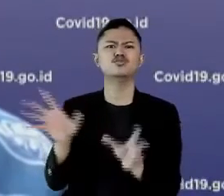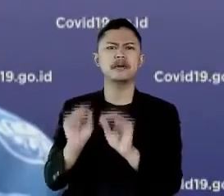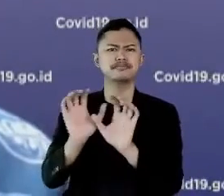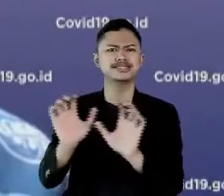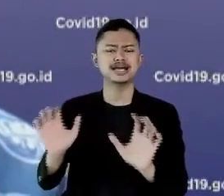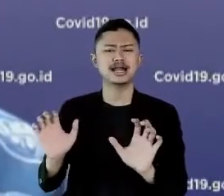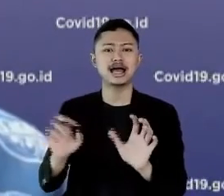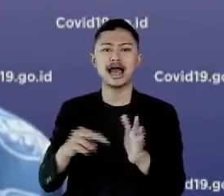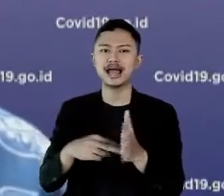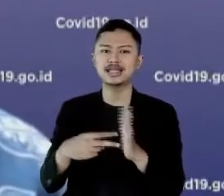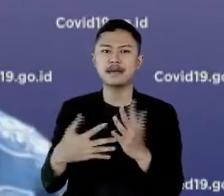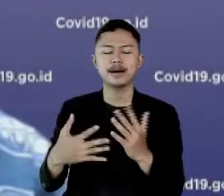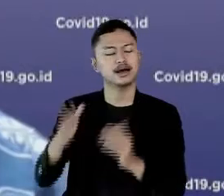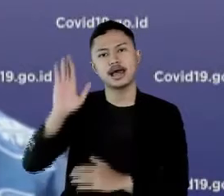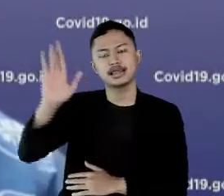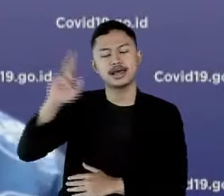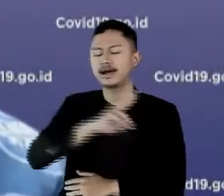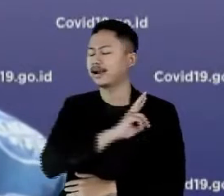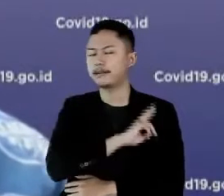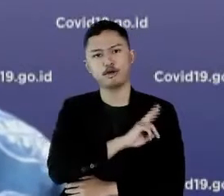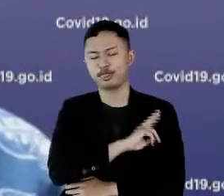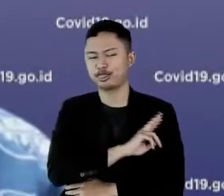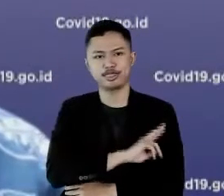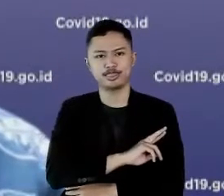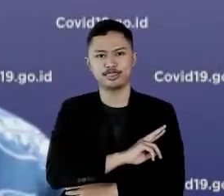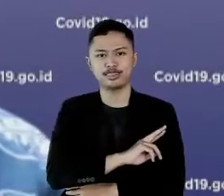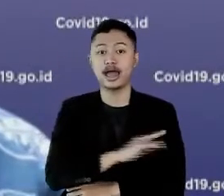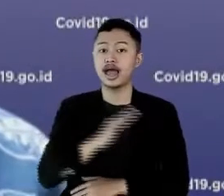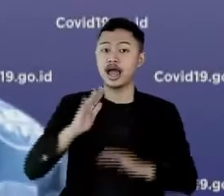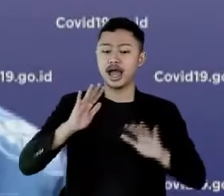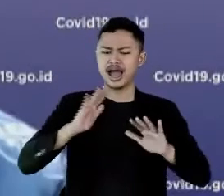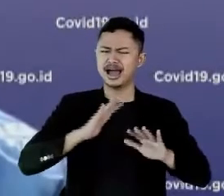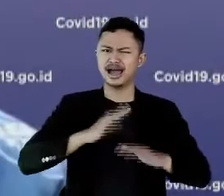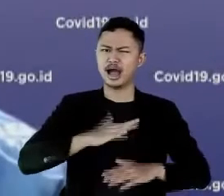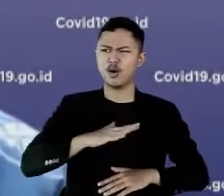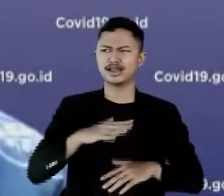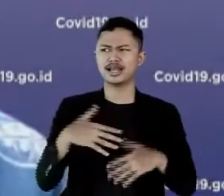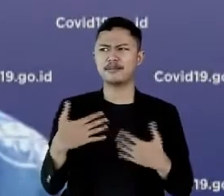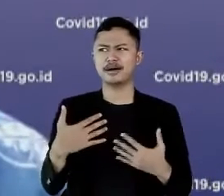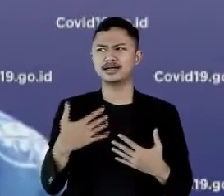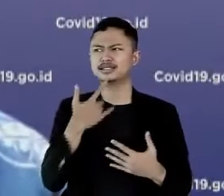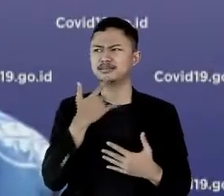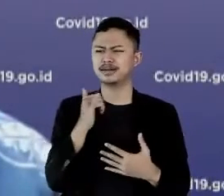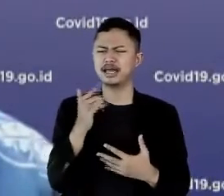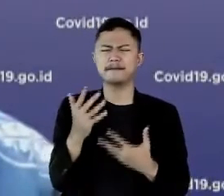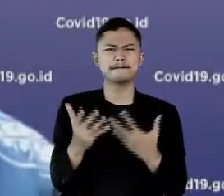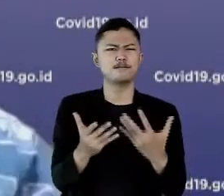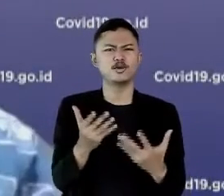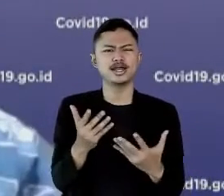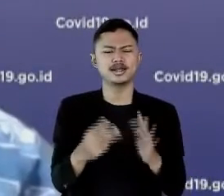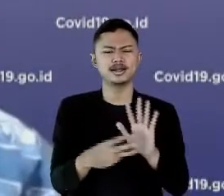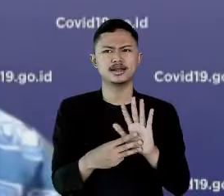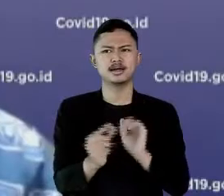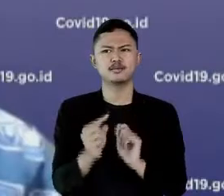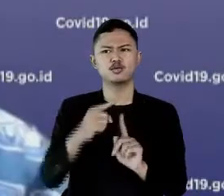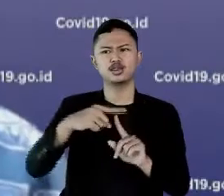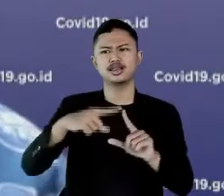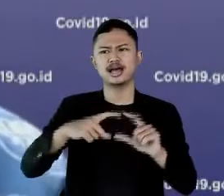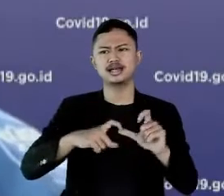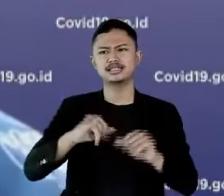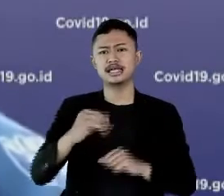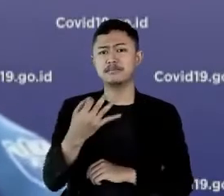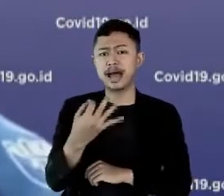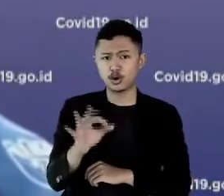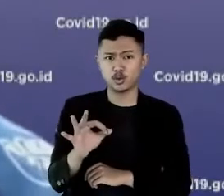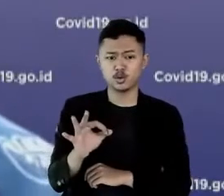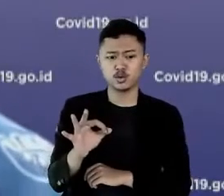Karena kalau mutasi baru yang lebih ganas gitu ya, kita biar ganas dari kita yang sudah divaksin,